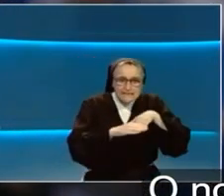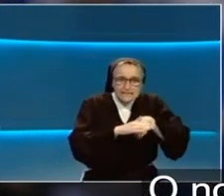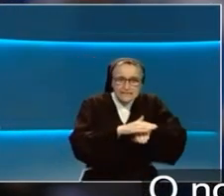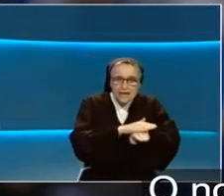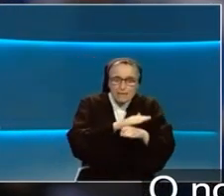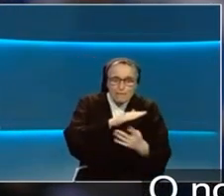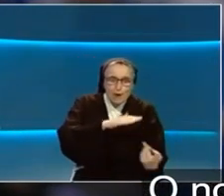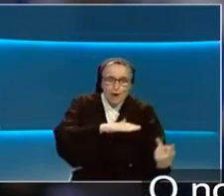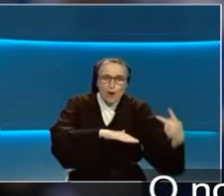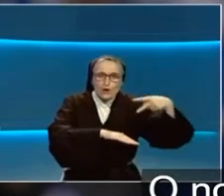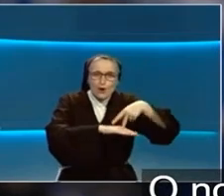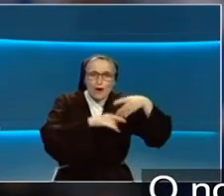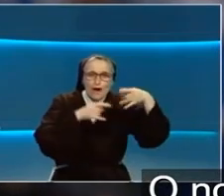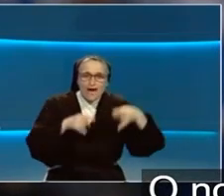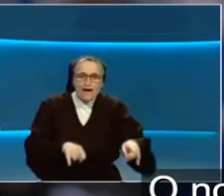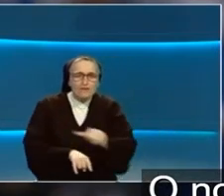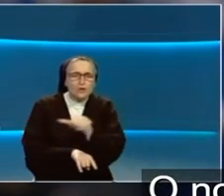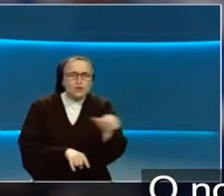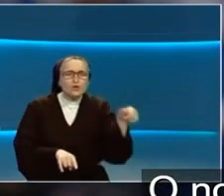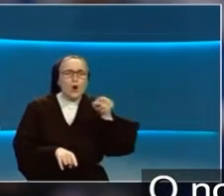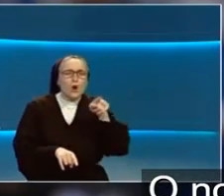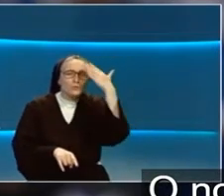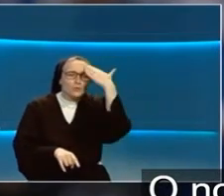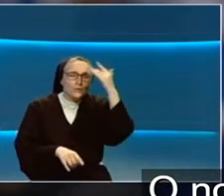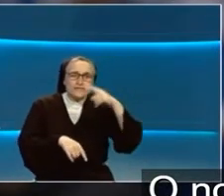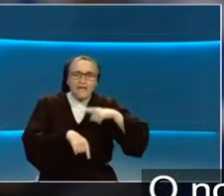ab inferis